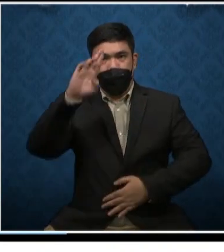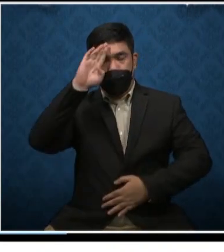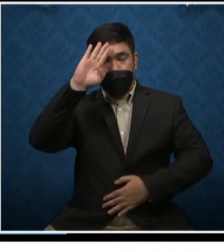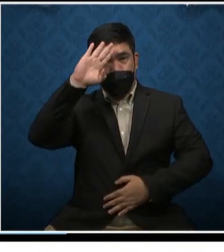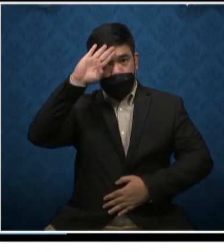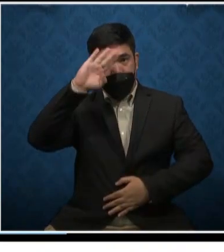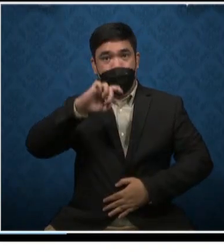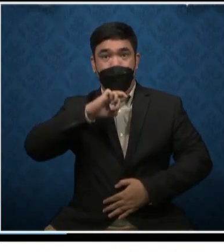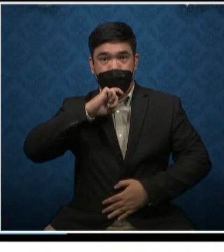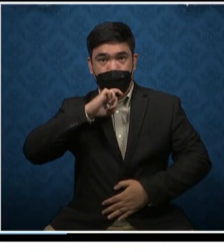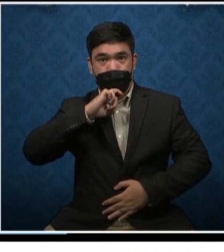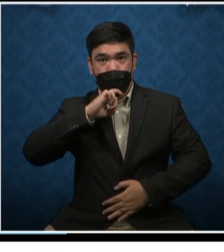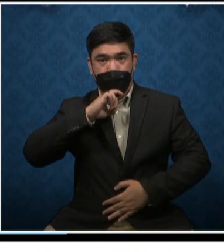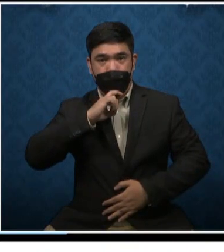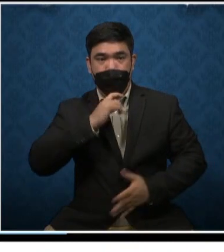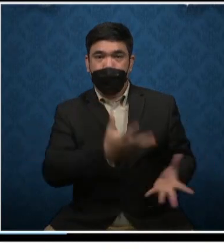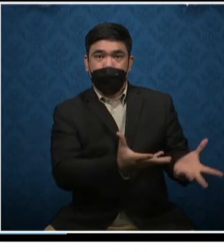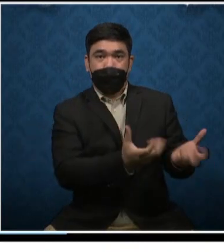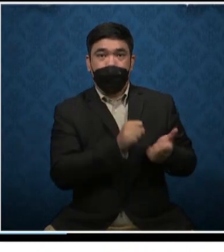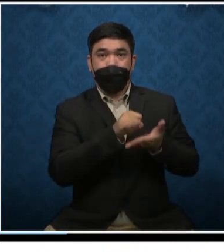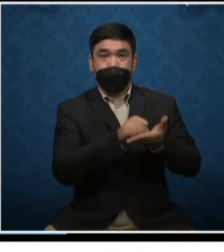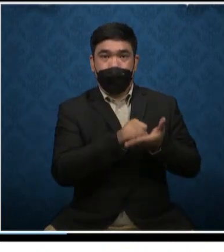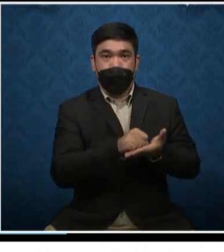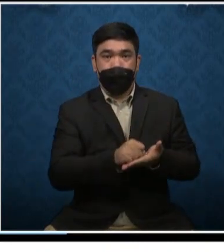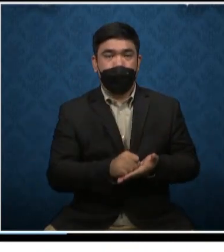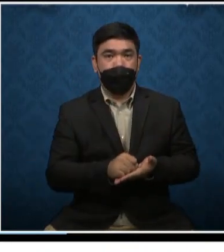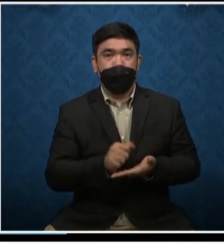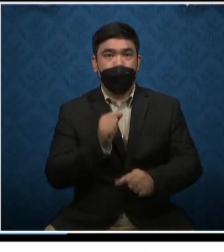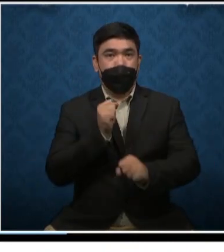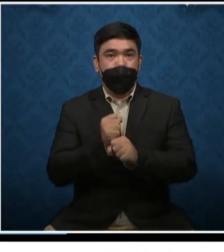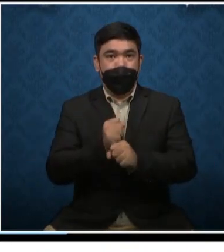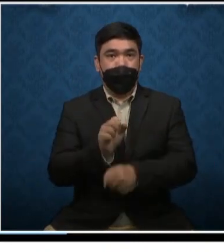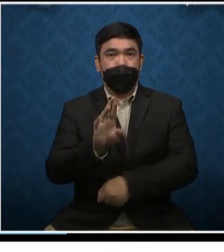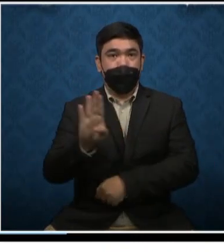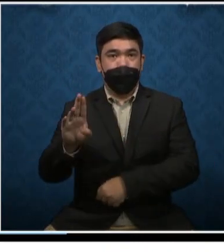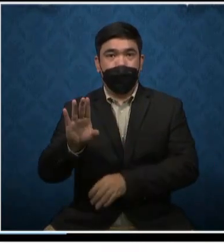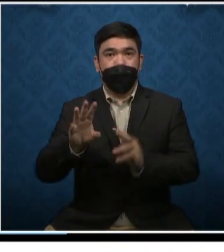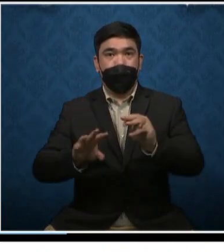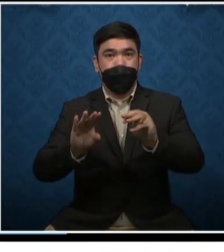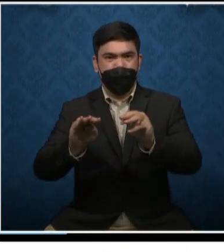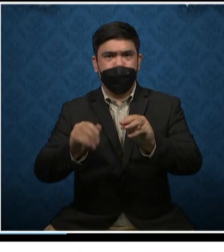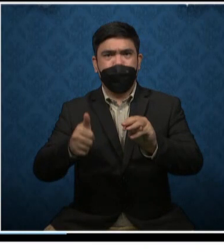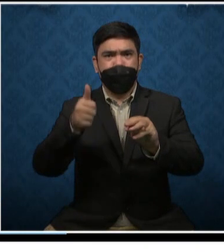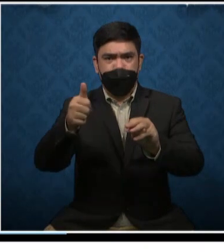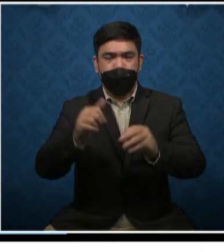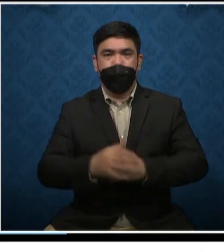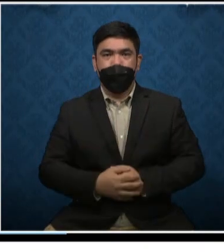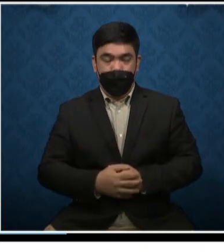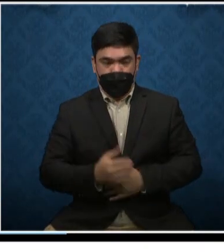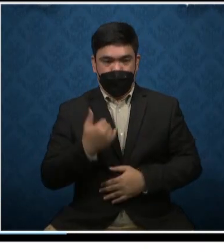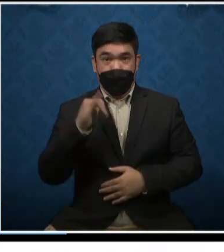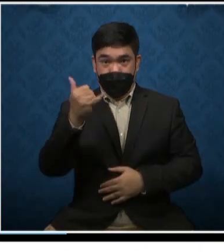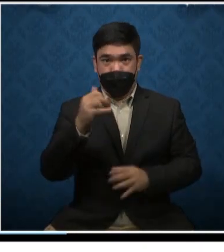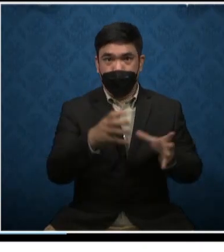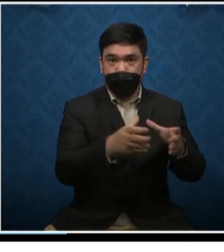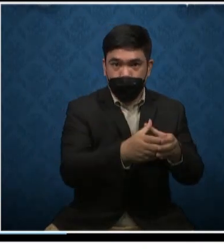านที่จำเป็นแก่ประชาชนและคนทำงานนอกระบบซึ่งมีหลายกลุ่ม